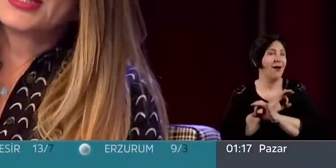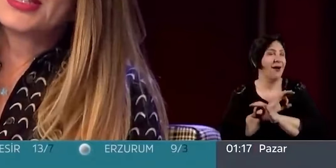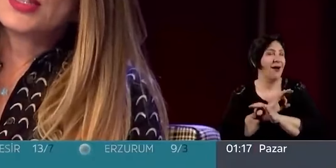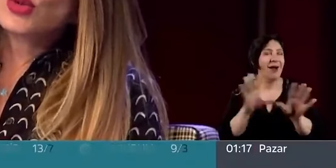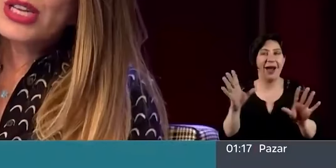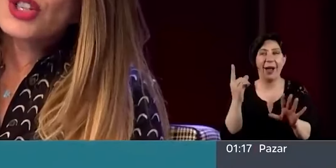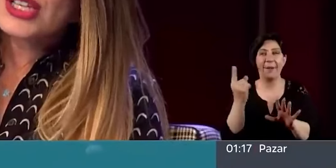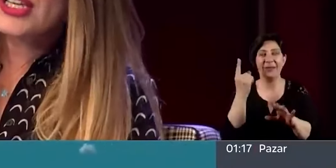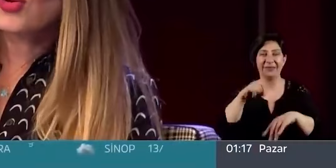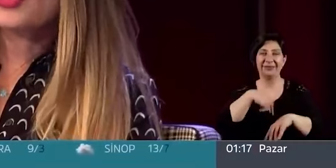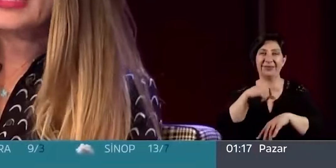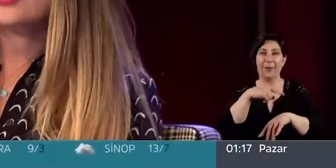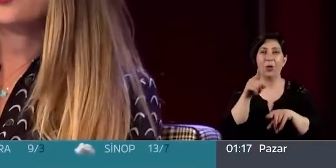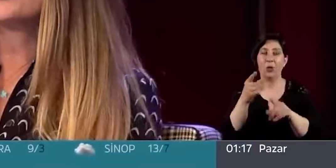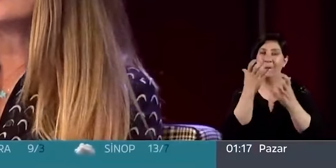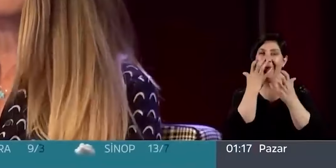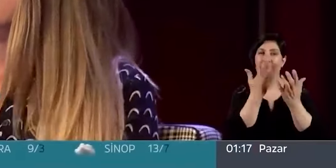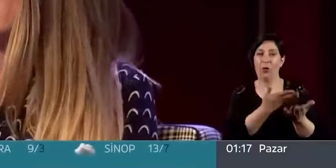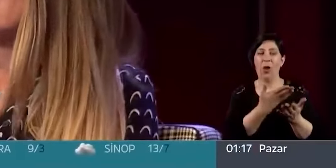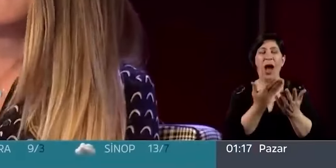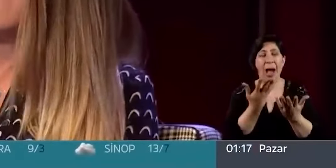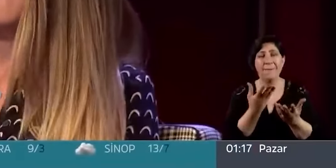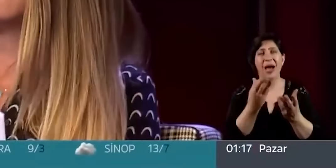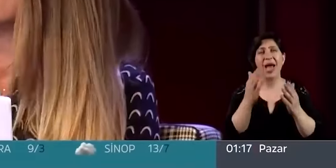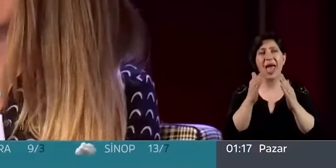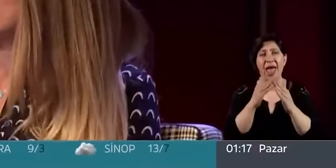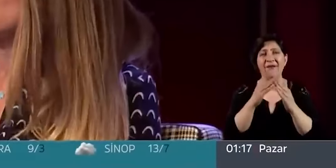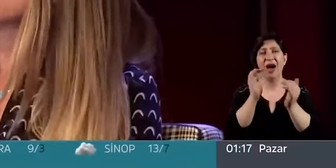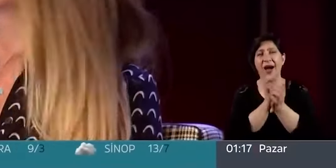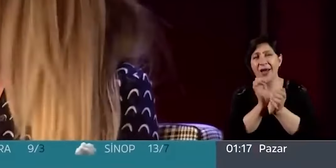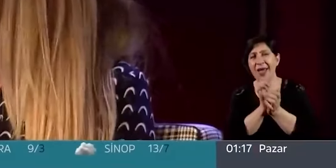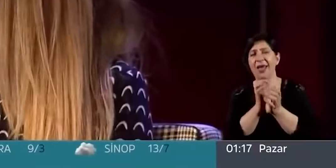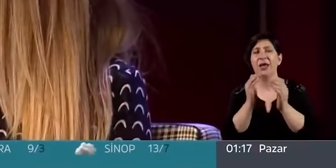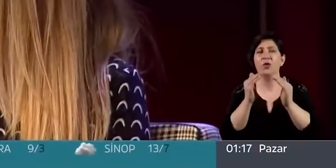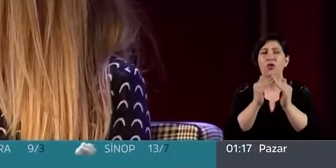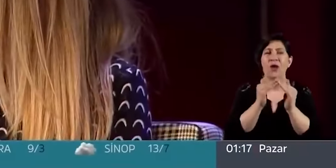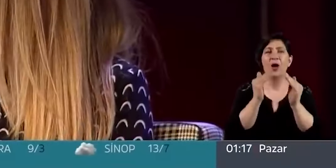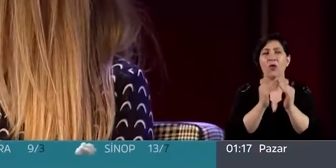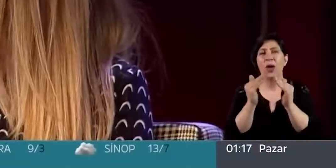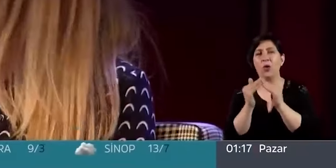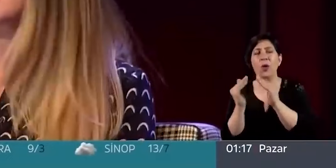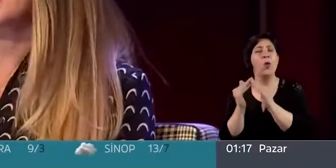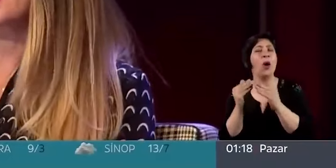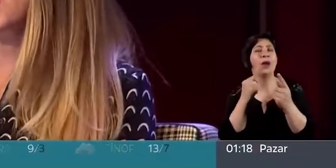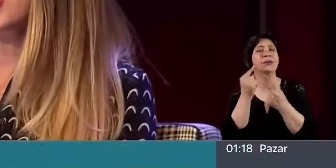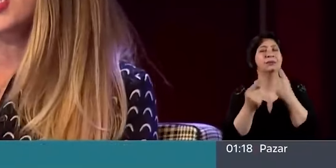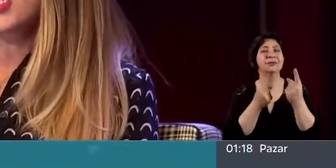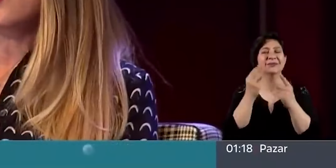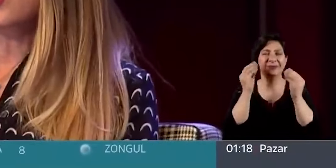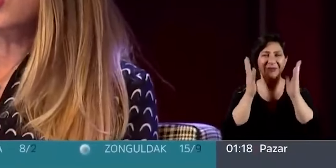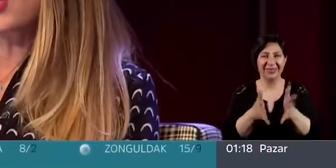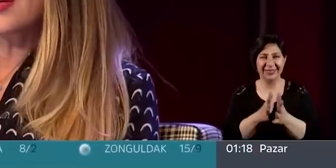bir süreç yine onu bekliyor. Ama çok ev, aile ve yuva ile ilgili ne konular ya, çok vallahi, hızlı